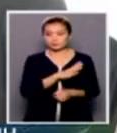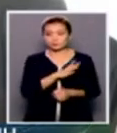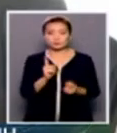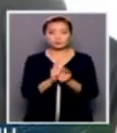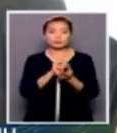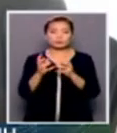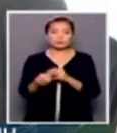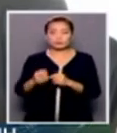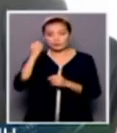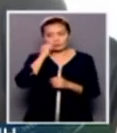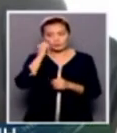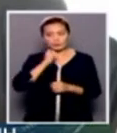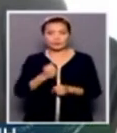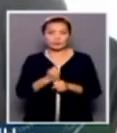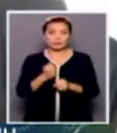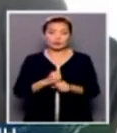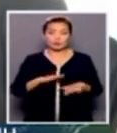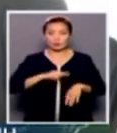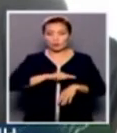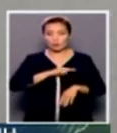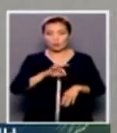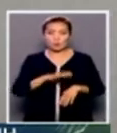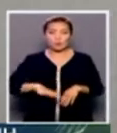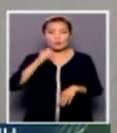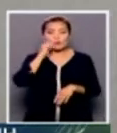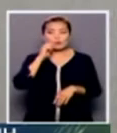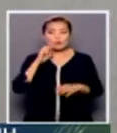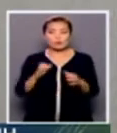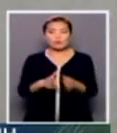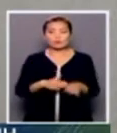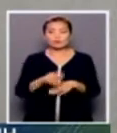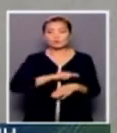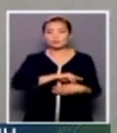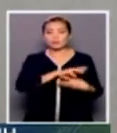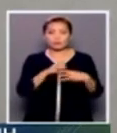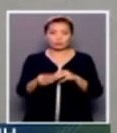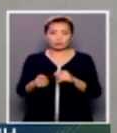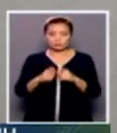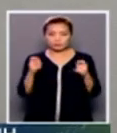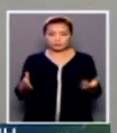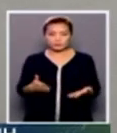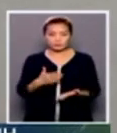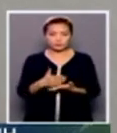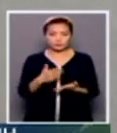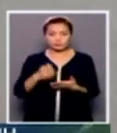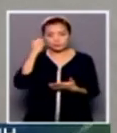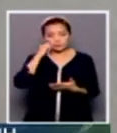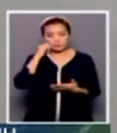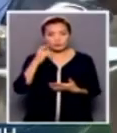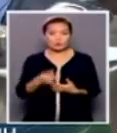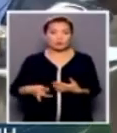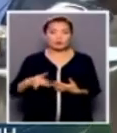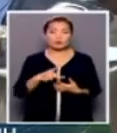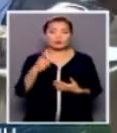Кездесу барысында ардагерлердің қоғамдағы орны мен облыстық ардагерлер ұйымының атқарып жатқан жұмыстары талқыланды. Ардагерлердің